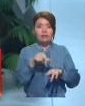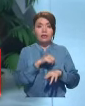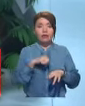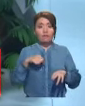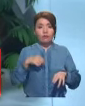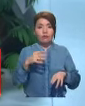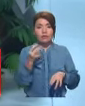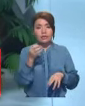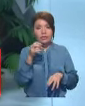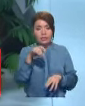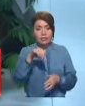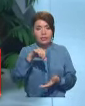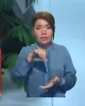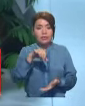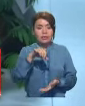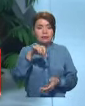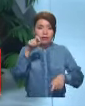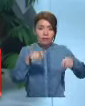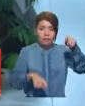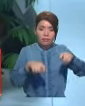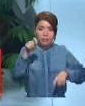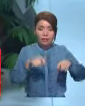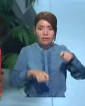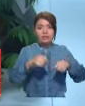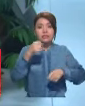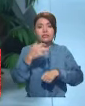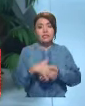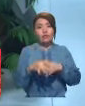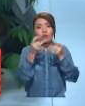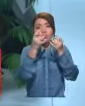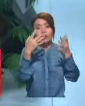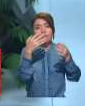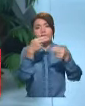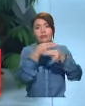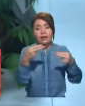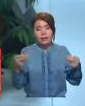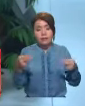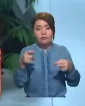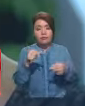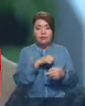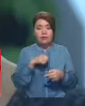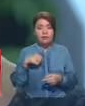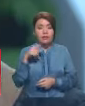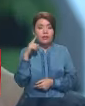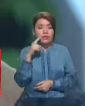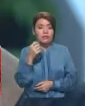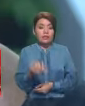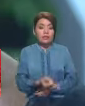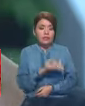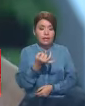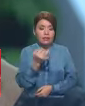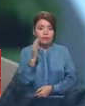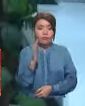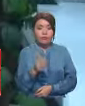секретариате съезда, в пресс-центре, в культурной программе. Самим ребятам это очень интересно.